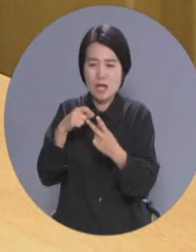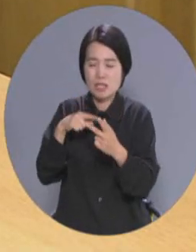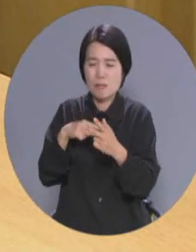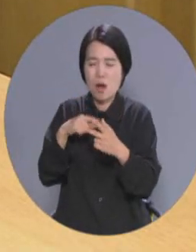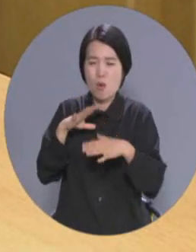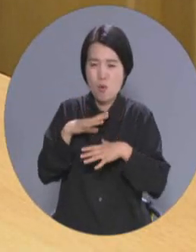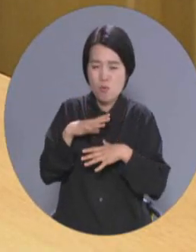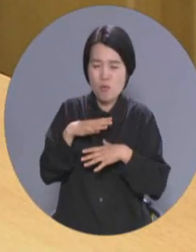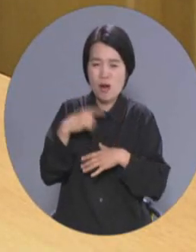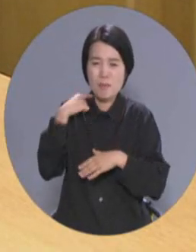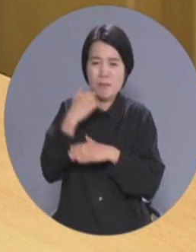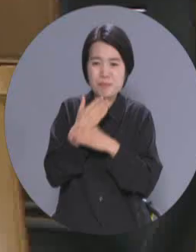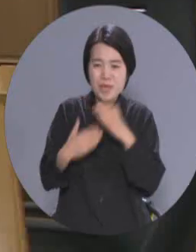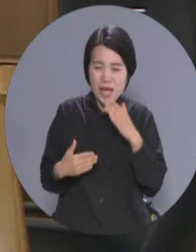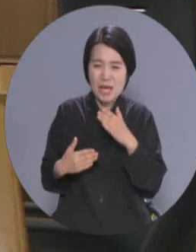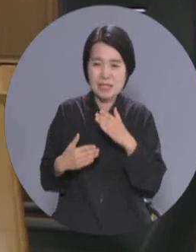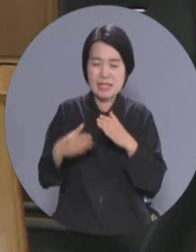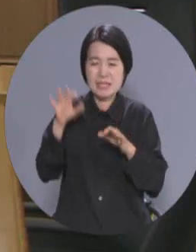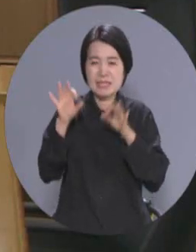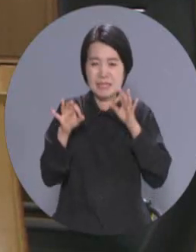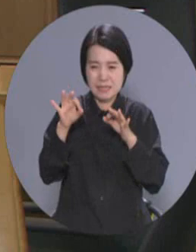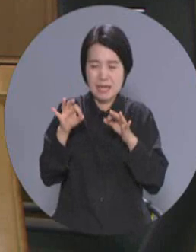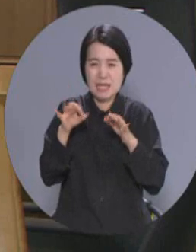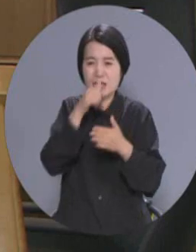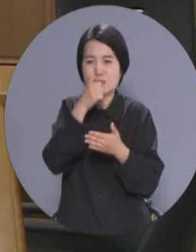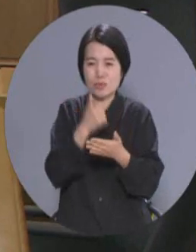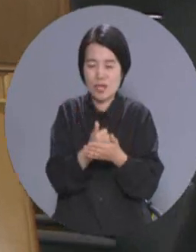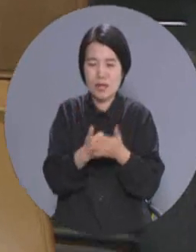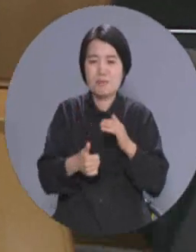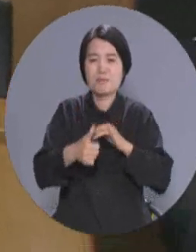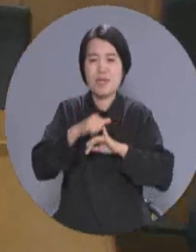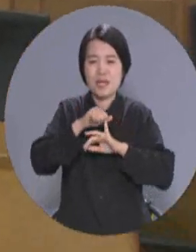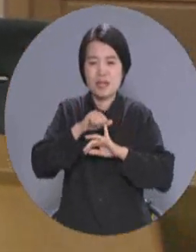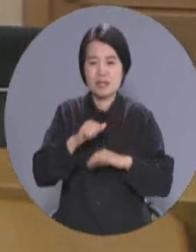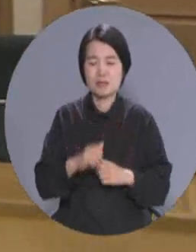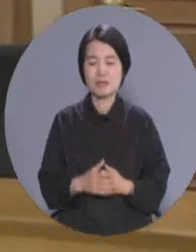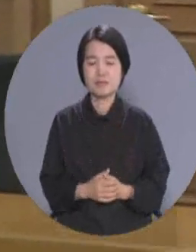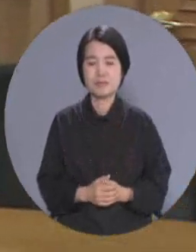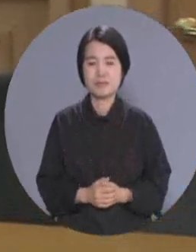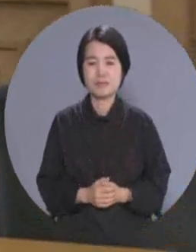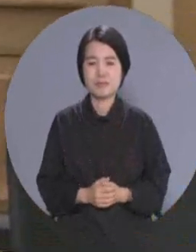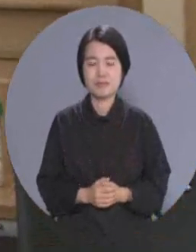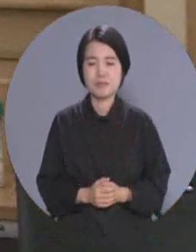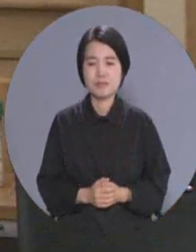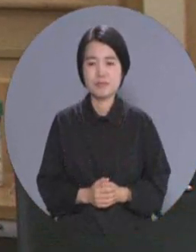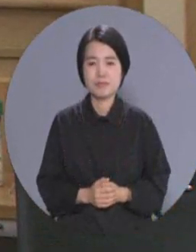무력감을 느끼는 이른바 가스라이팅 범행이 것으로 수사 결과 드러났습니다